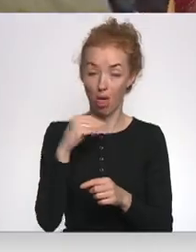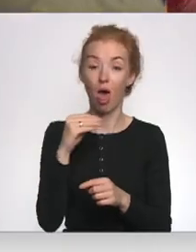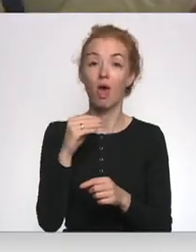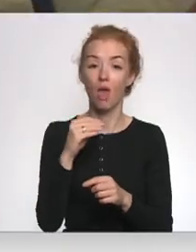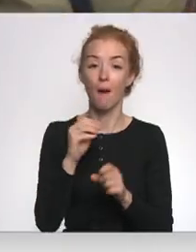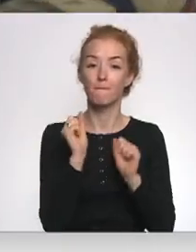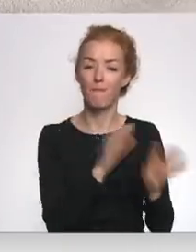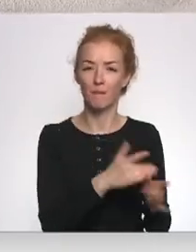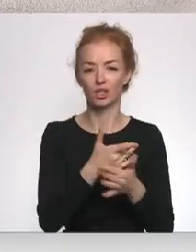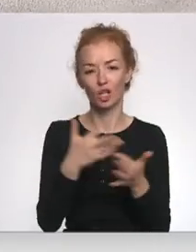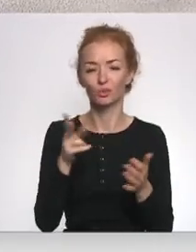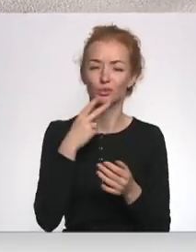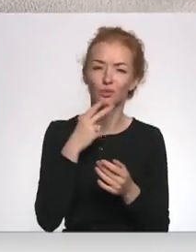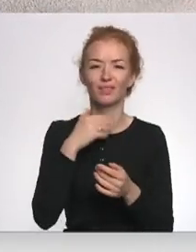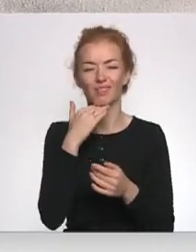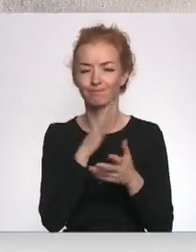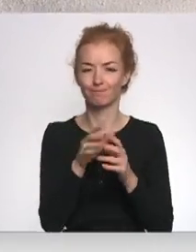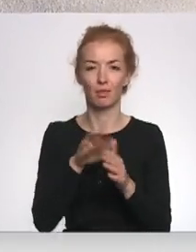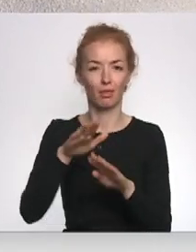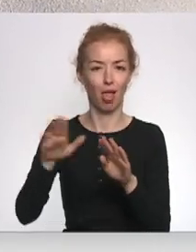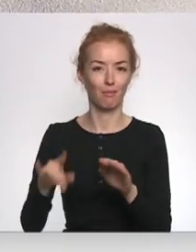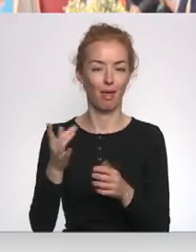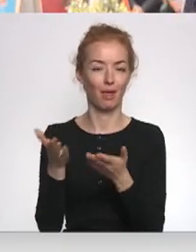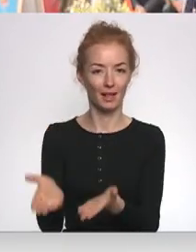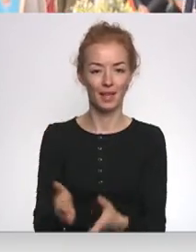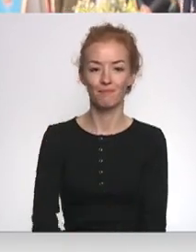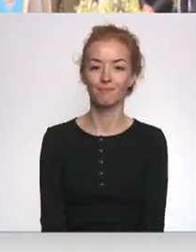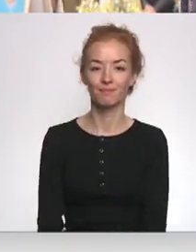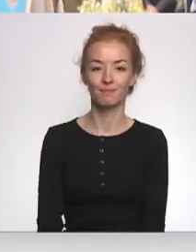netikumus, lai rādītu piemēru. Zando Zobalūda un Zigur Ceicēns, Latvijas televīzija.